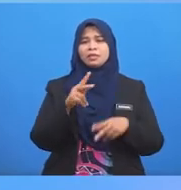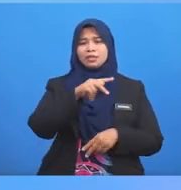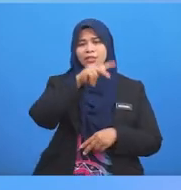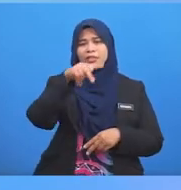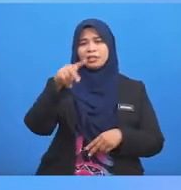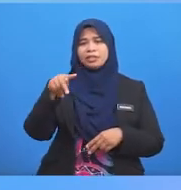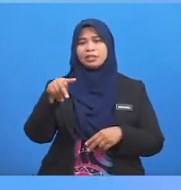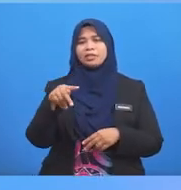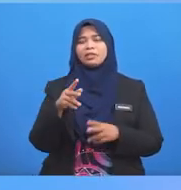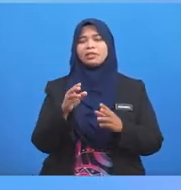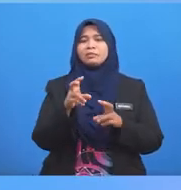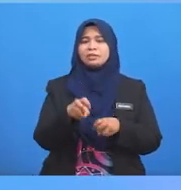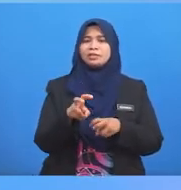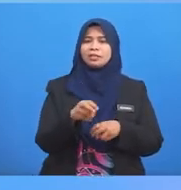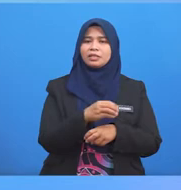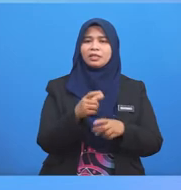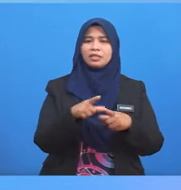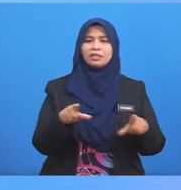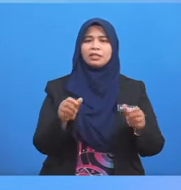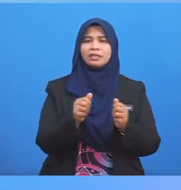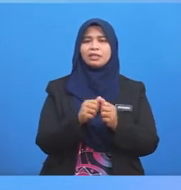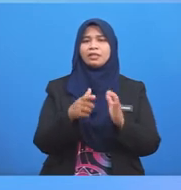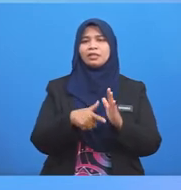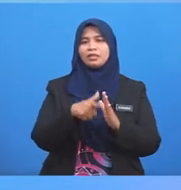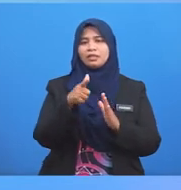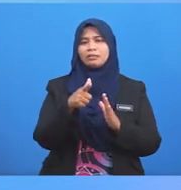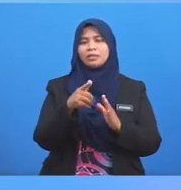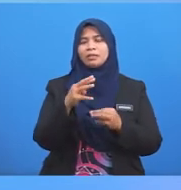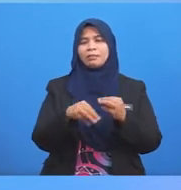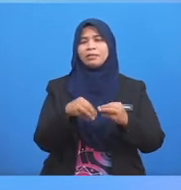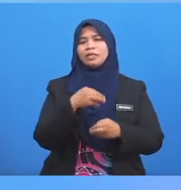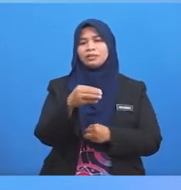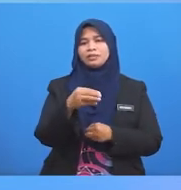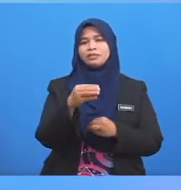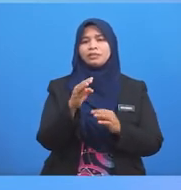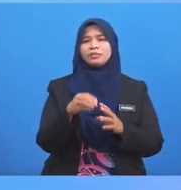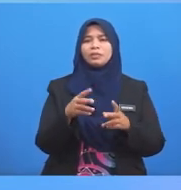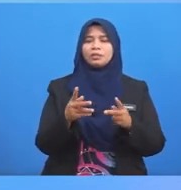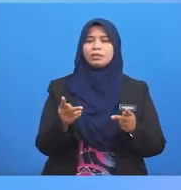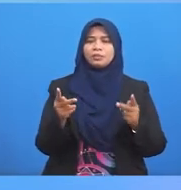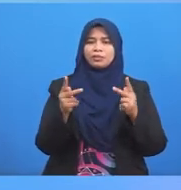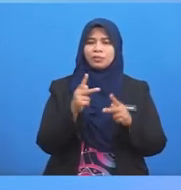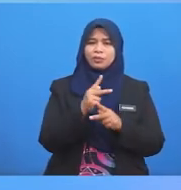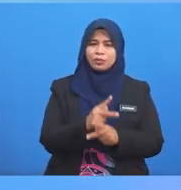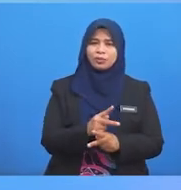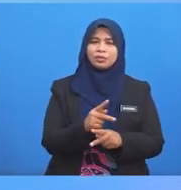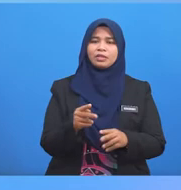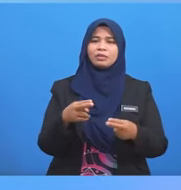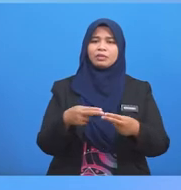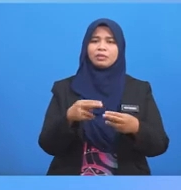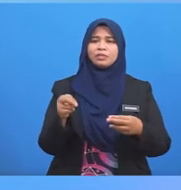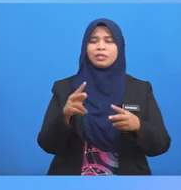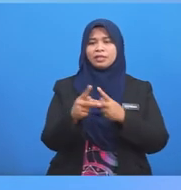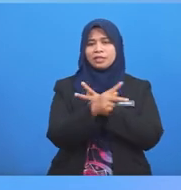lain-lain dengan lebih maju dan agresif. Ketiga, mengukuhkan hubungan kasih sayang antara umat